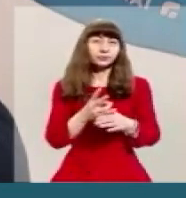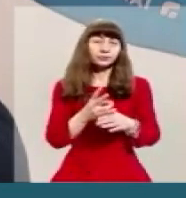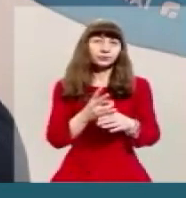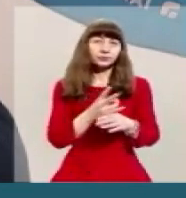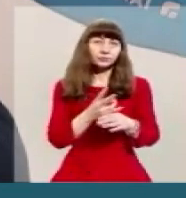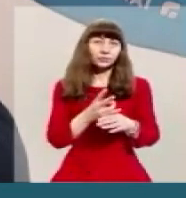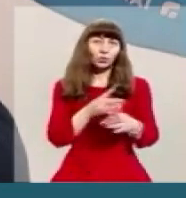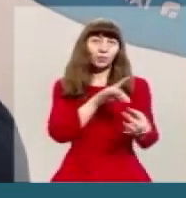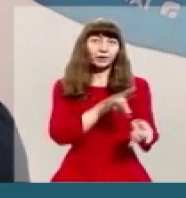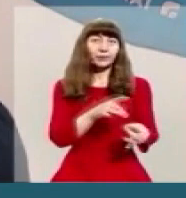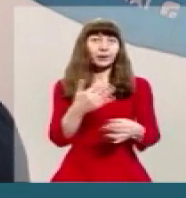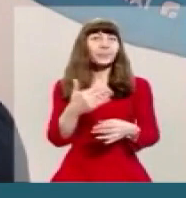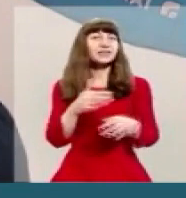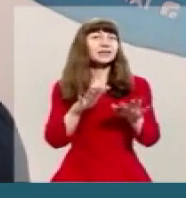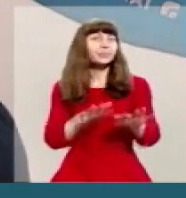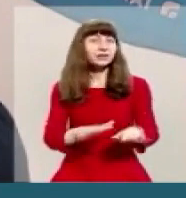50. Там